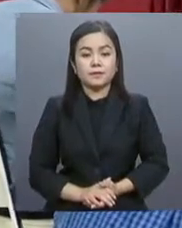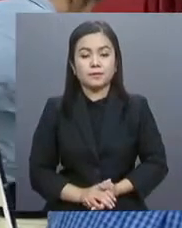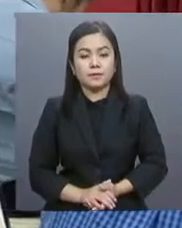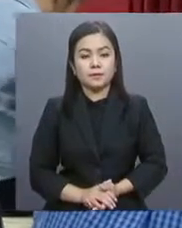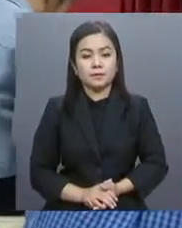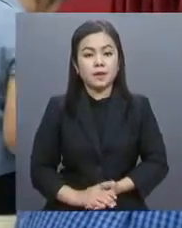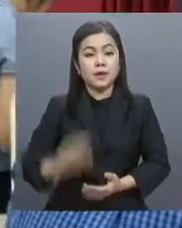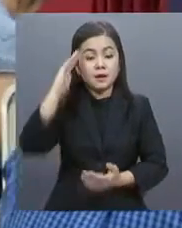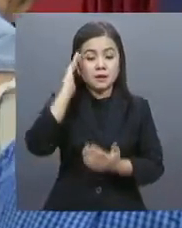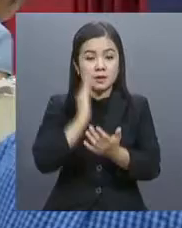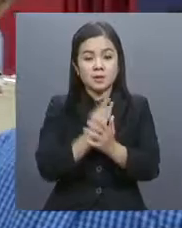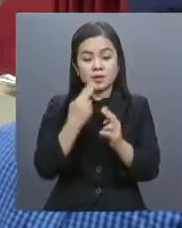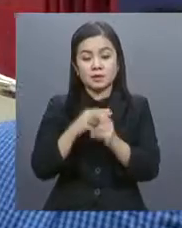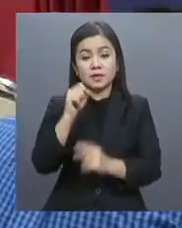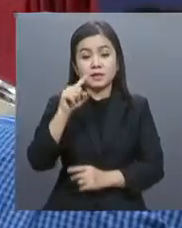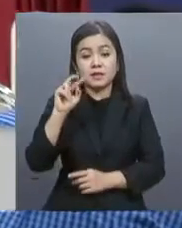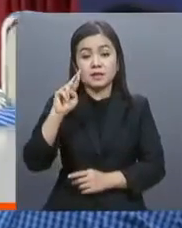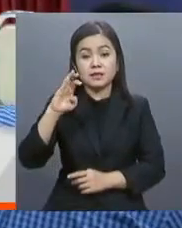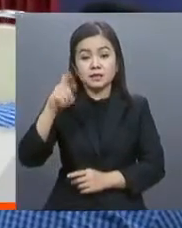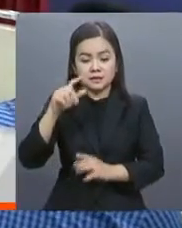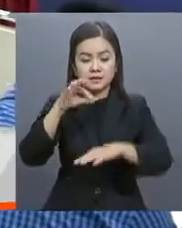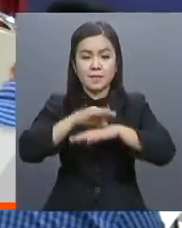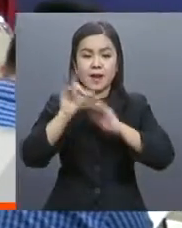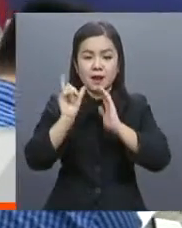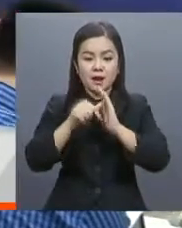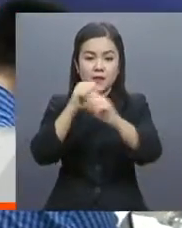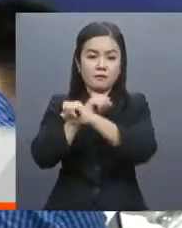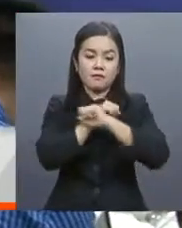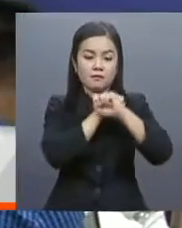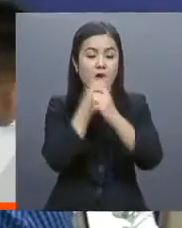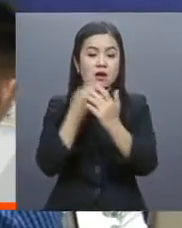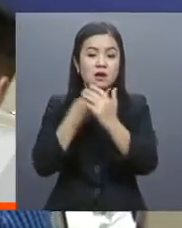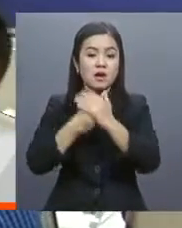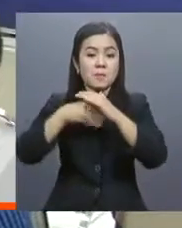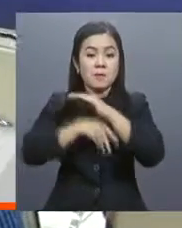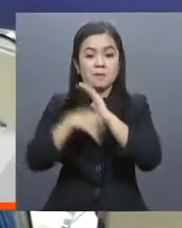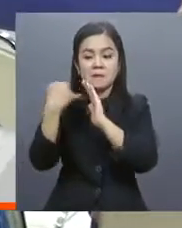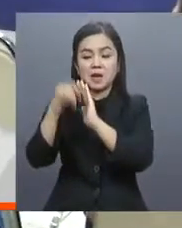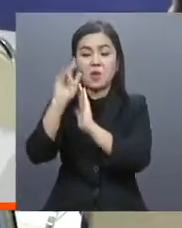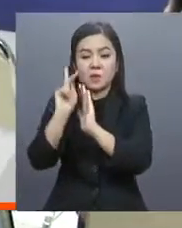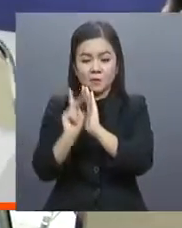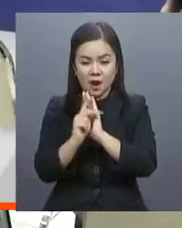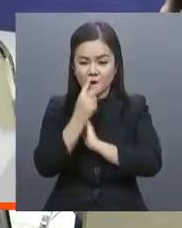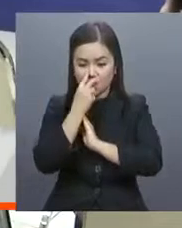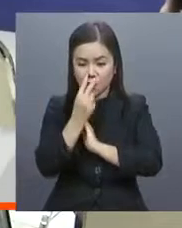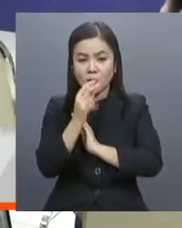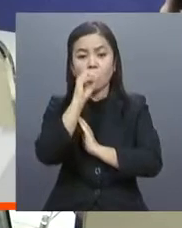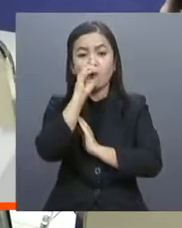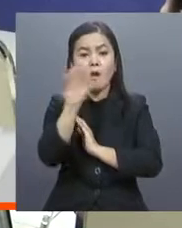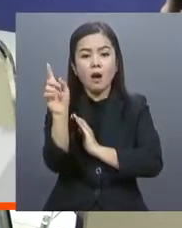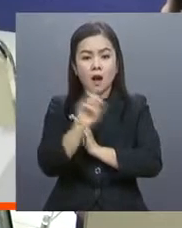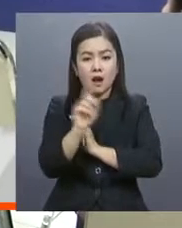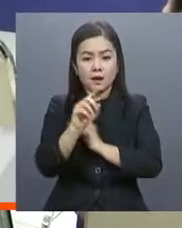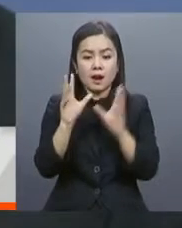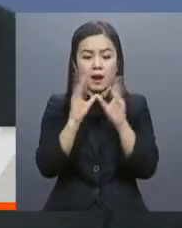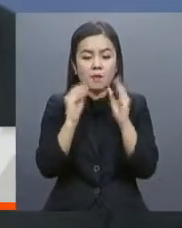พันธบตเอกศรีหนาถประยุรรัตน์เลขาธิการสำนักงานป้องกันและปราบปรามการฟอกเงินหรือปปงเปิดเผยมติที่ประชุมคณะกรรม